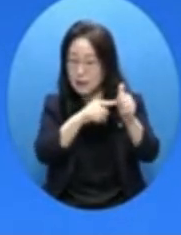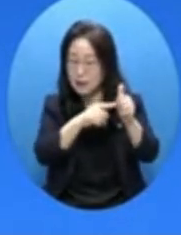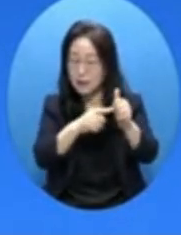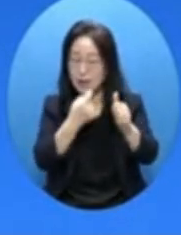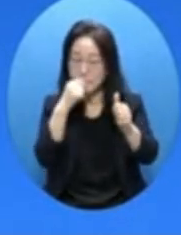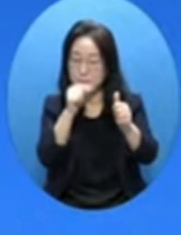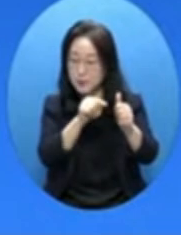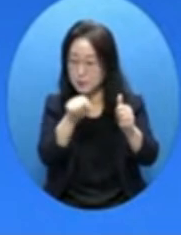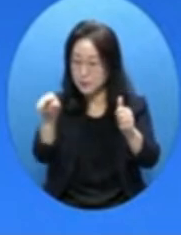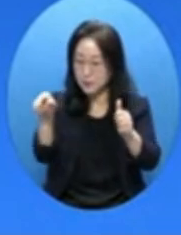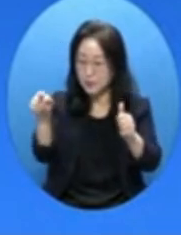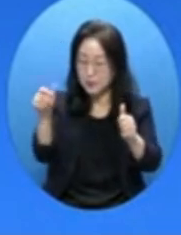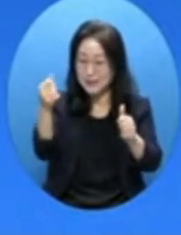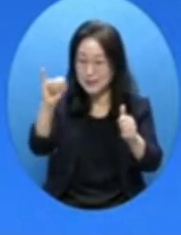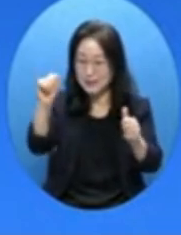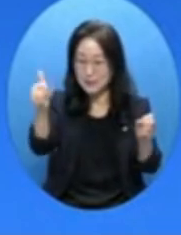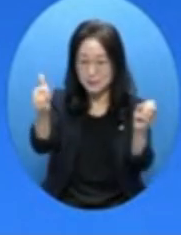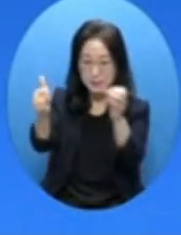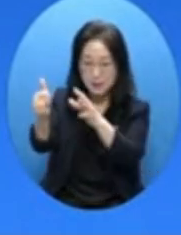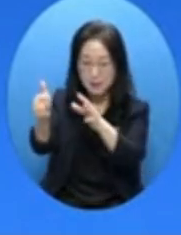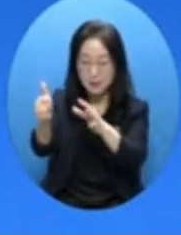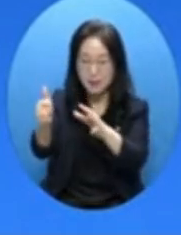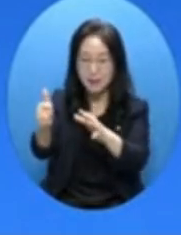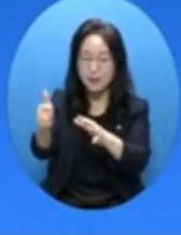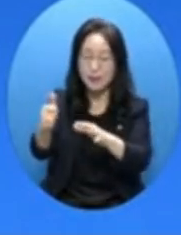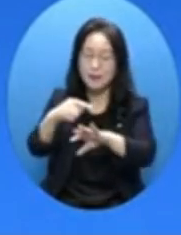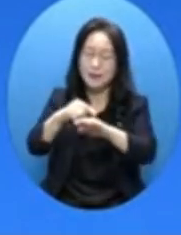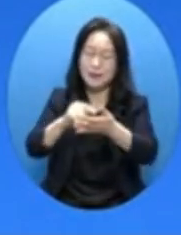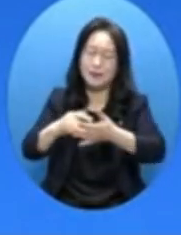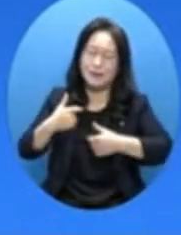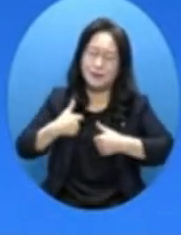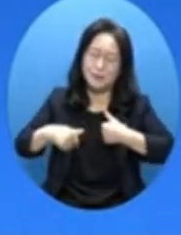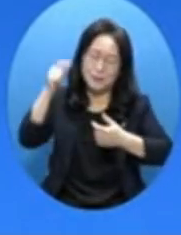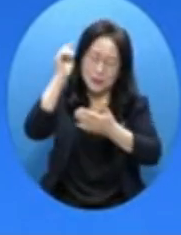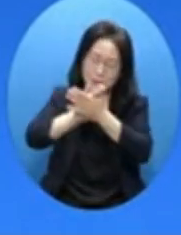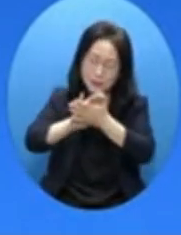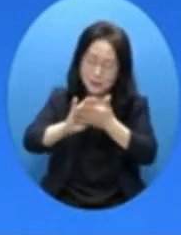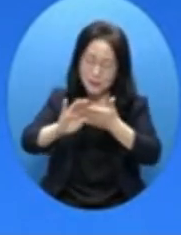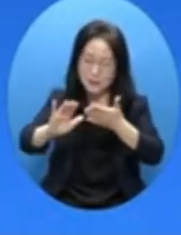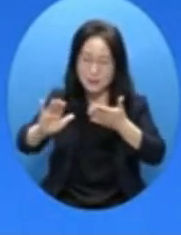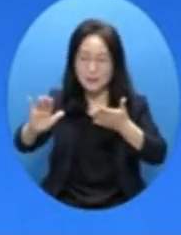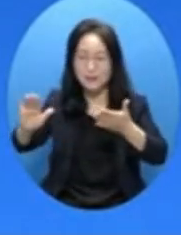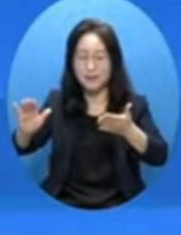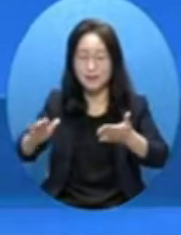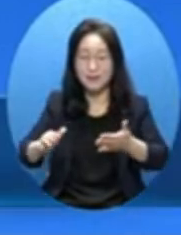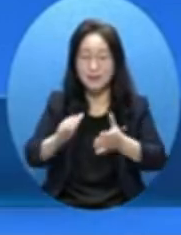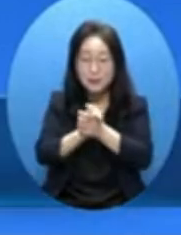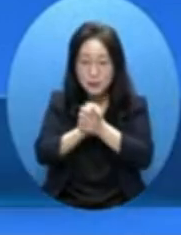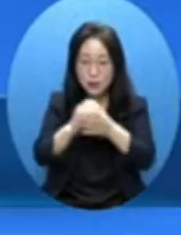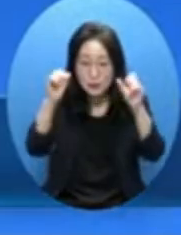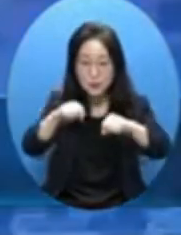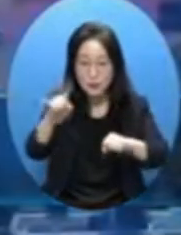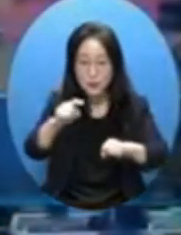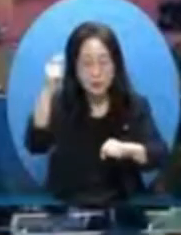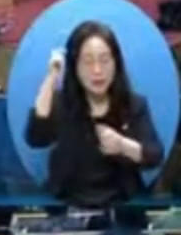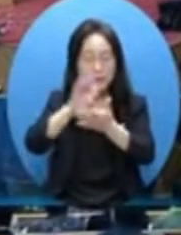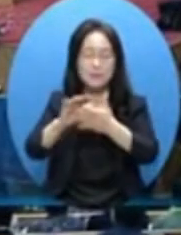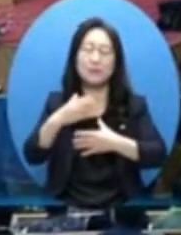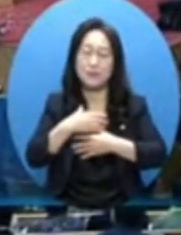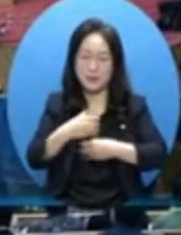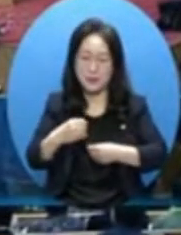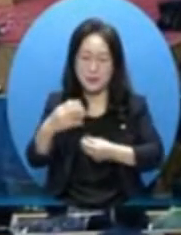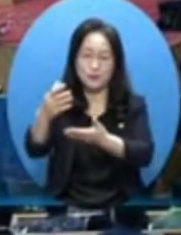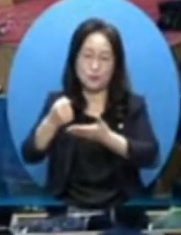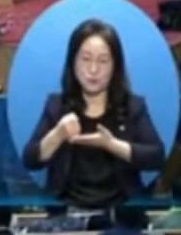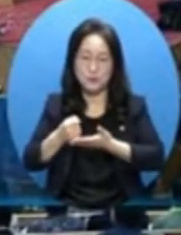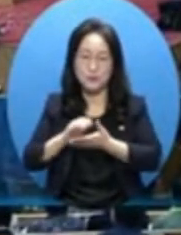히스기야 왕의 마음에 큰 기쁨과 평안함이 다가왔습니다. 기도의 응답은 평안으로 다가옵니다. 평안을